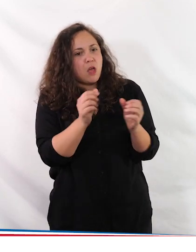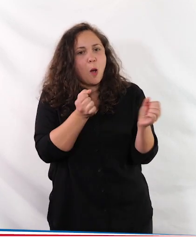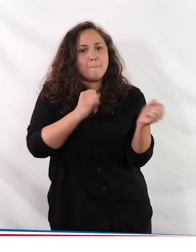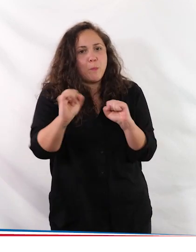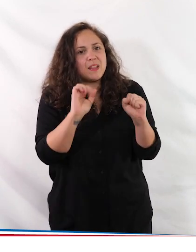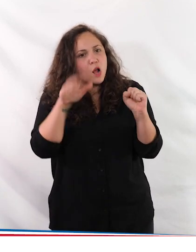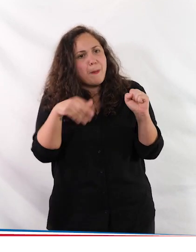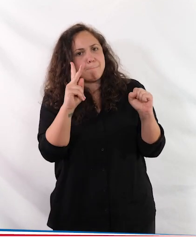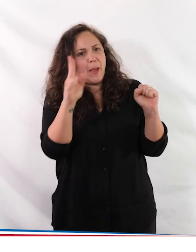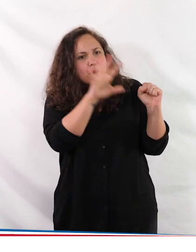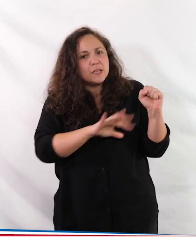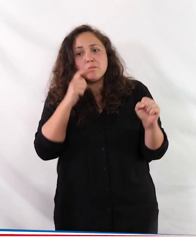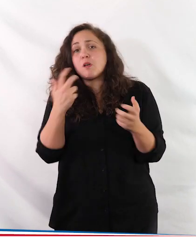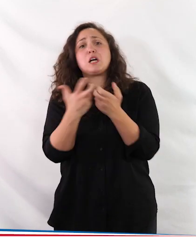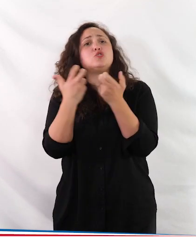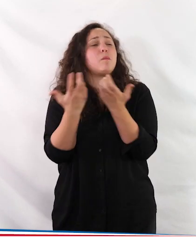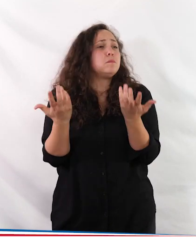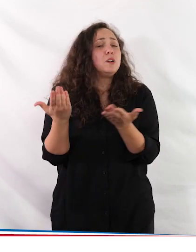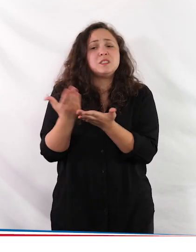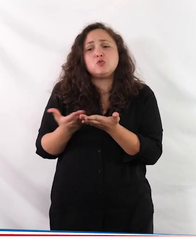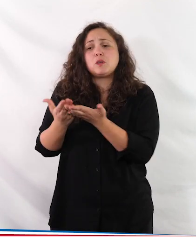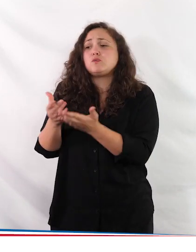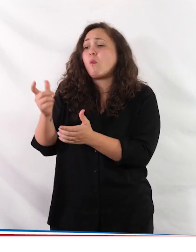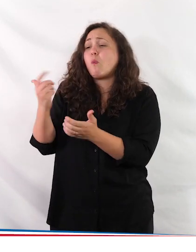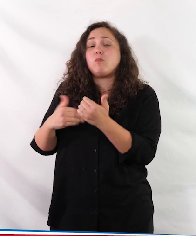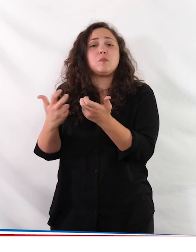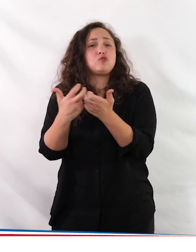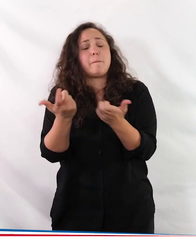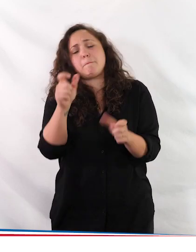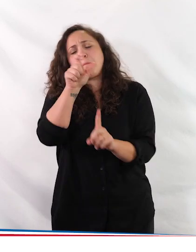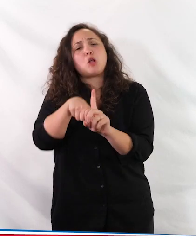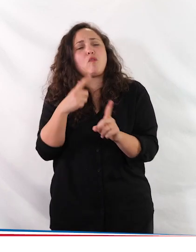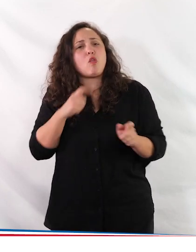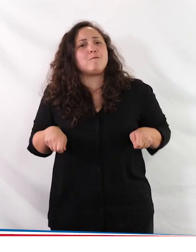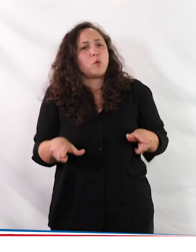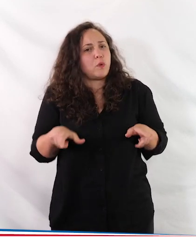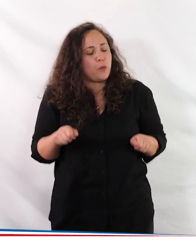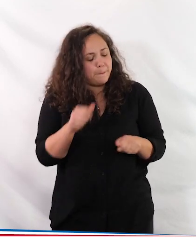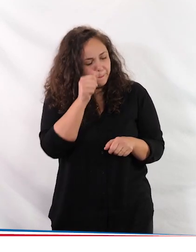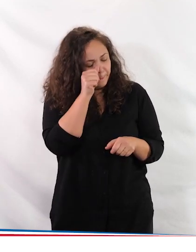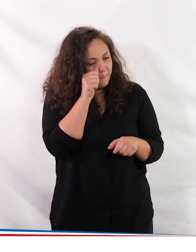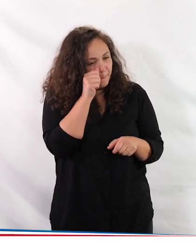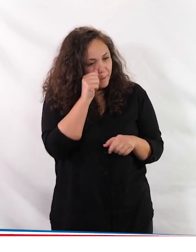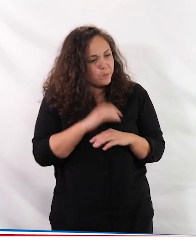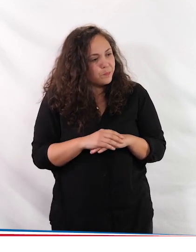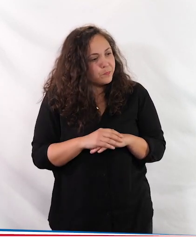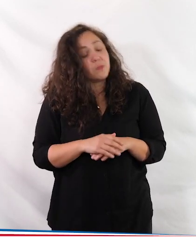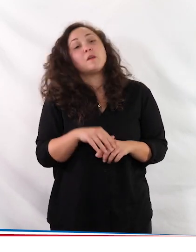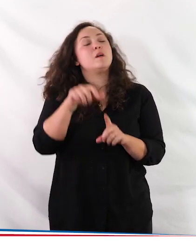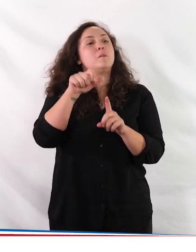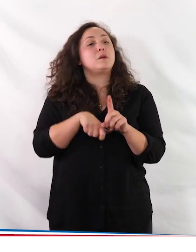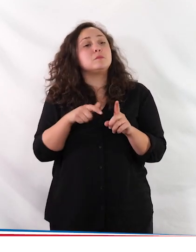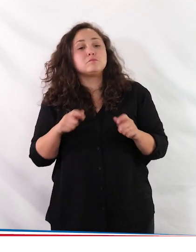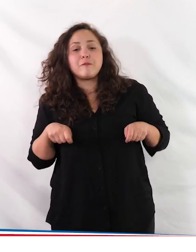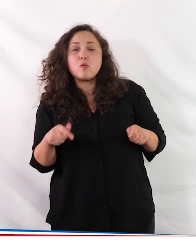d'avoir une mobilité à l'échelle de la capitale, où une personne en situation de handicap, prenons par exemple en